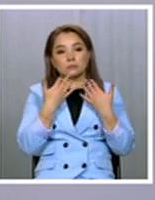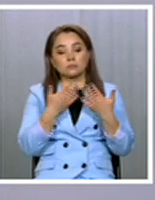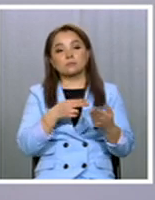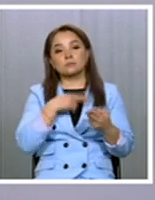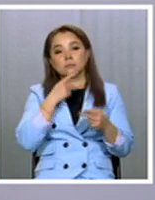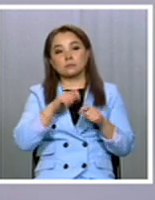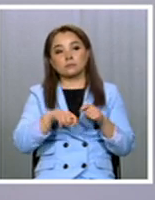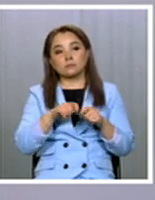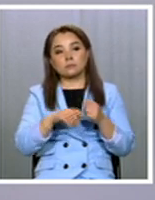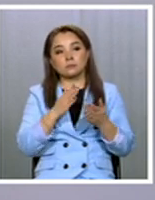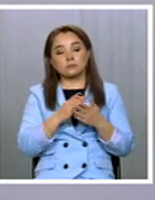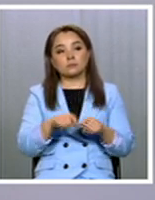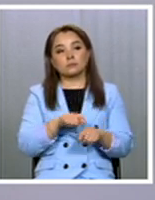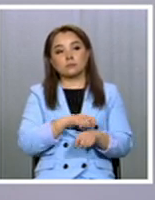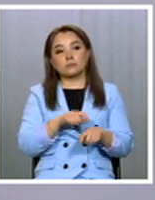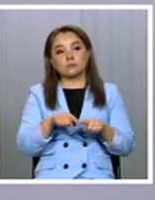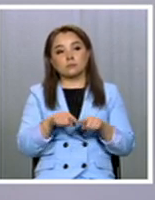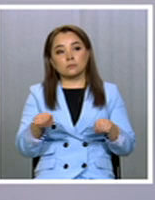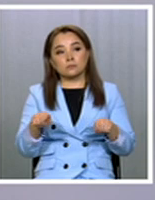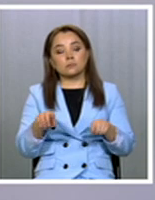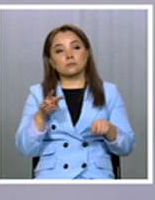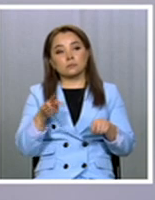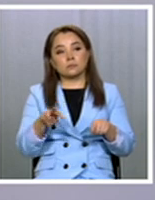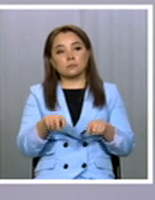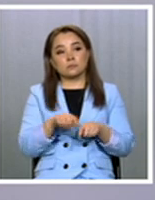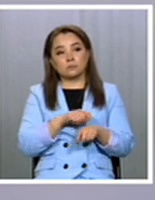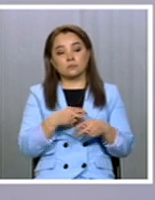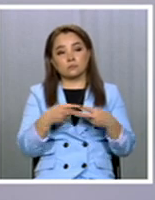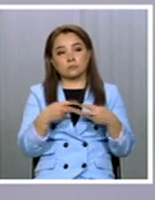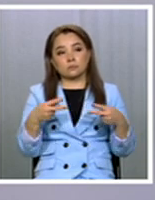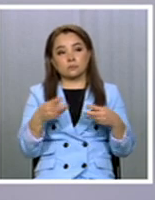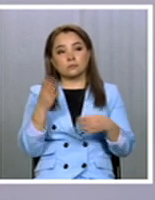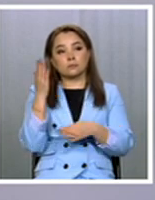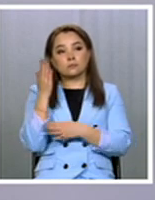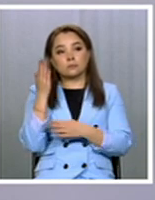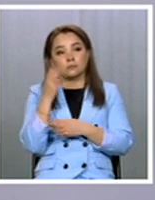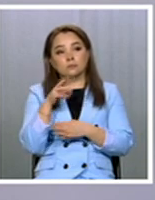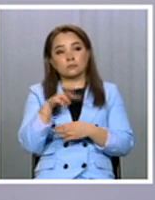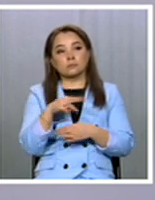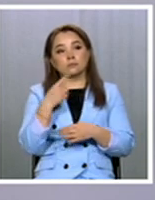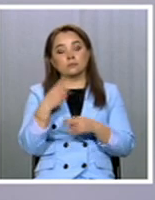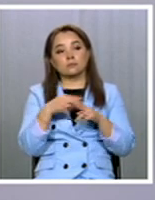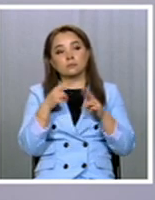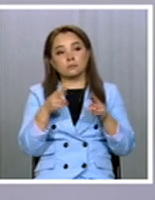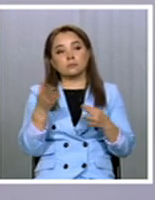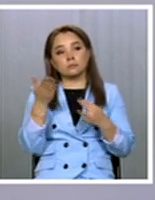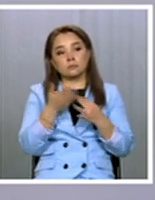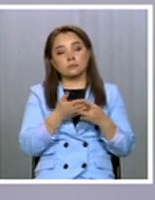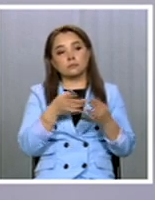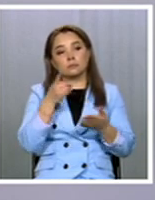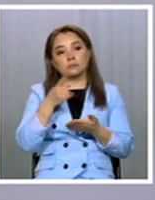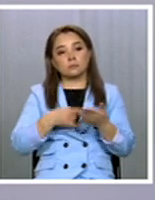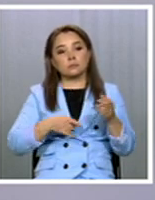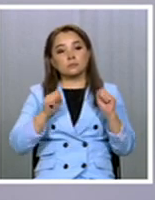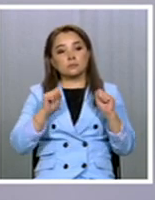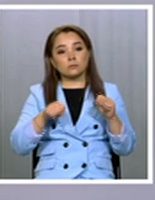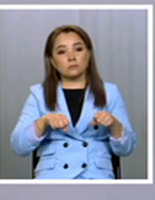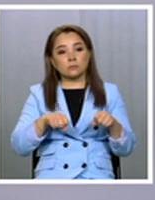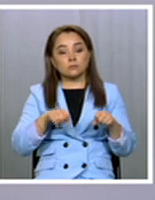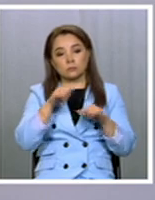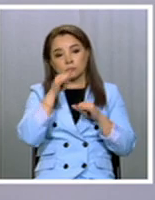оқиық. Ұзындығы m метрге тең, ағашты m бірдей бөлікке кесуге бола ма, болмай